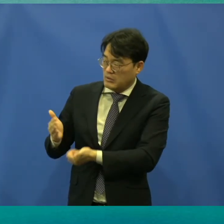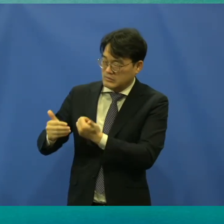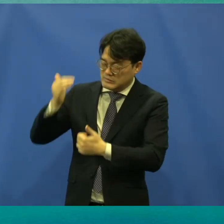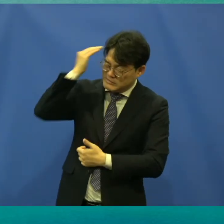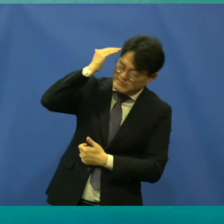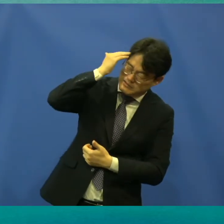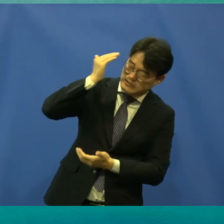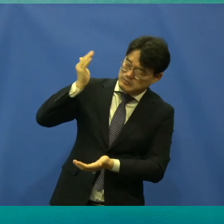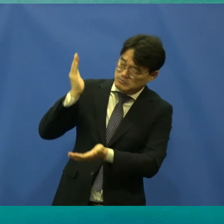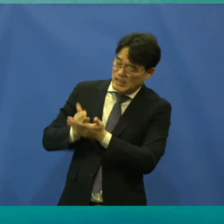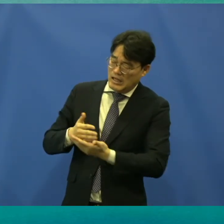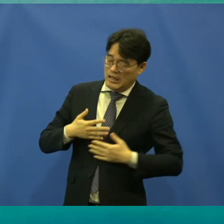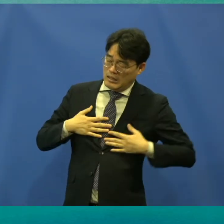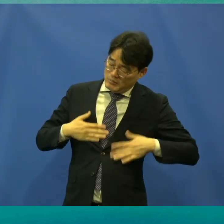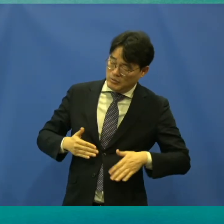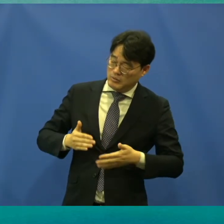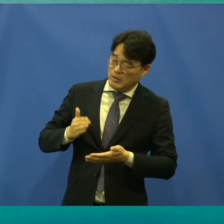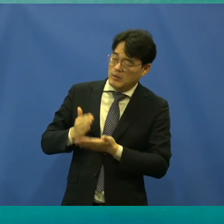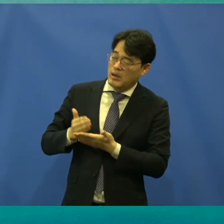좀 피곤합니다.